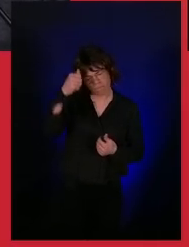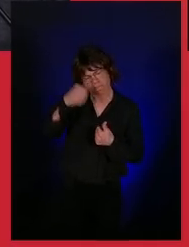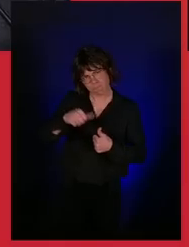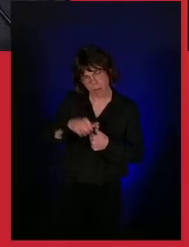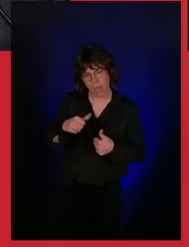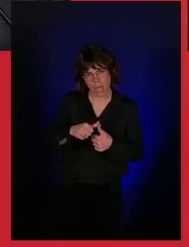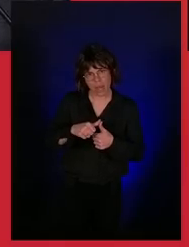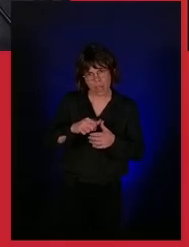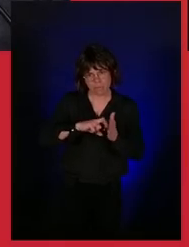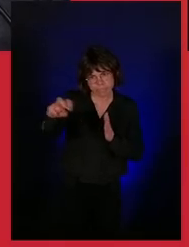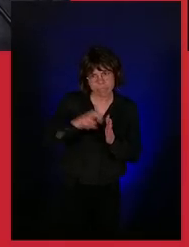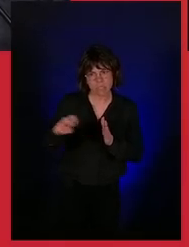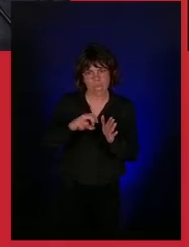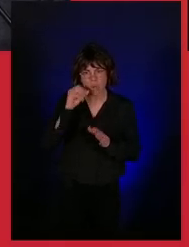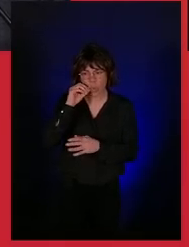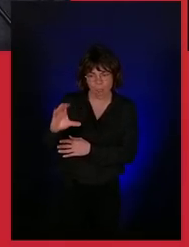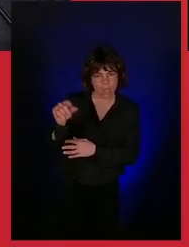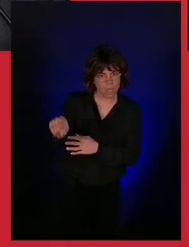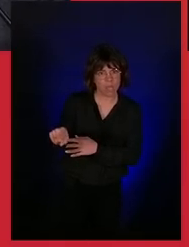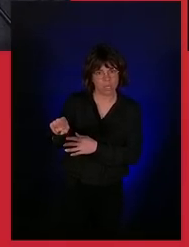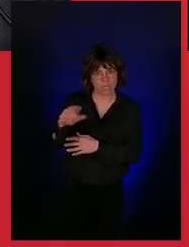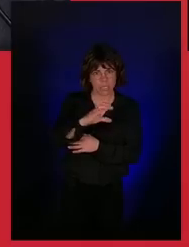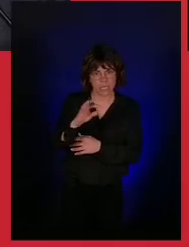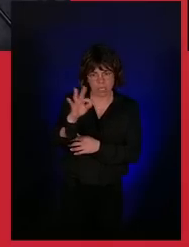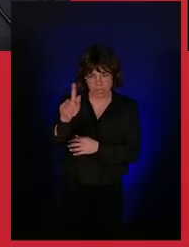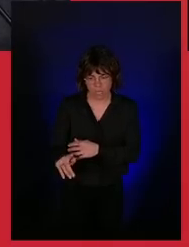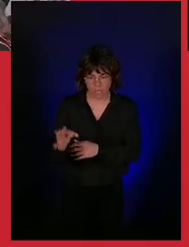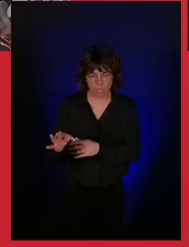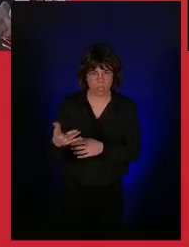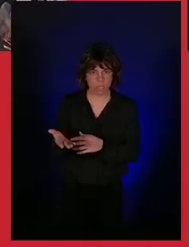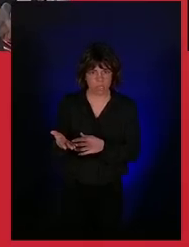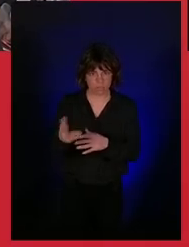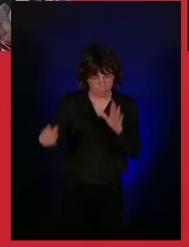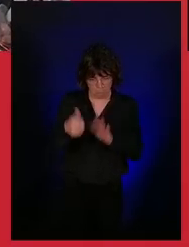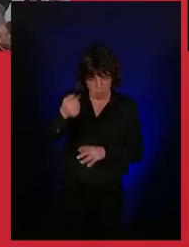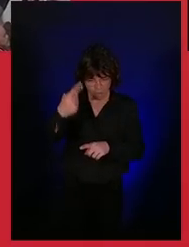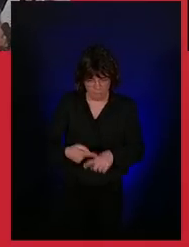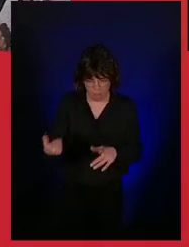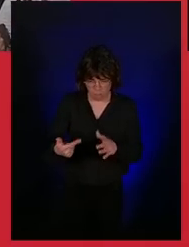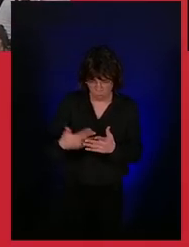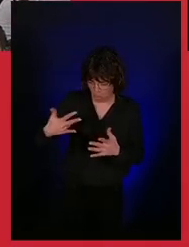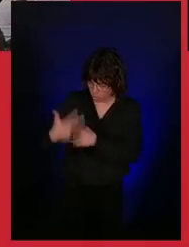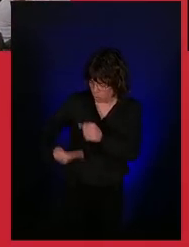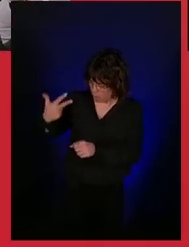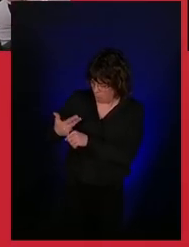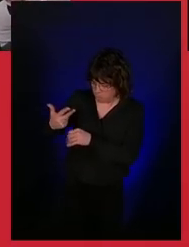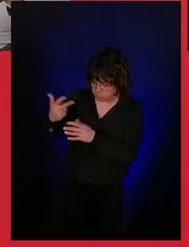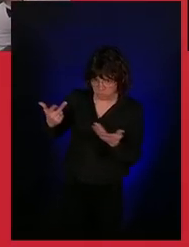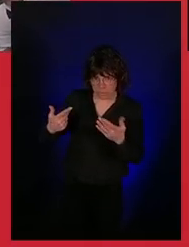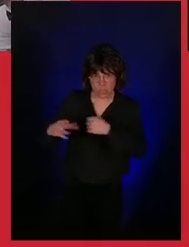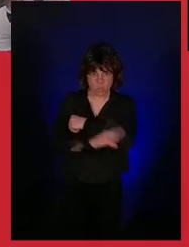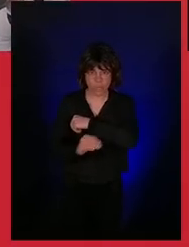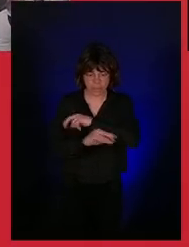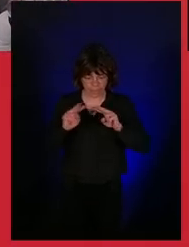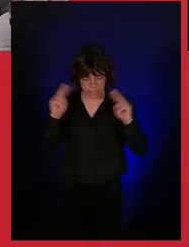le déplacement à Cuba d'une délégation de la CGT conduite pour la première fois depuis plus de 3 décennies par le secrétaire